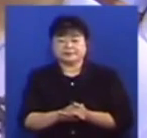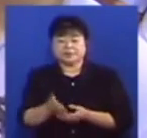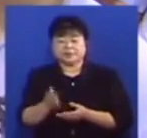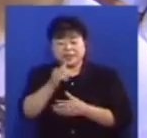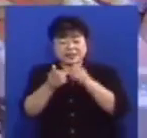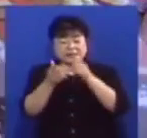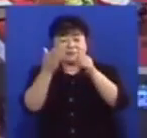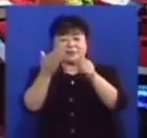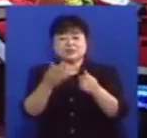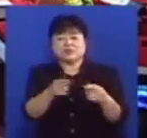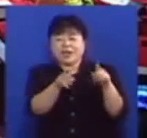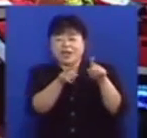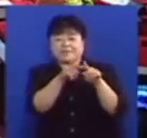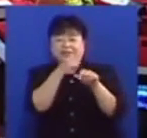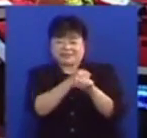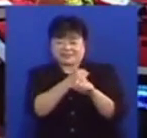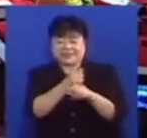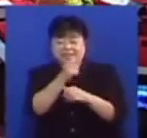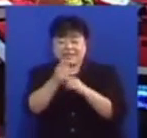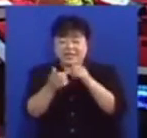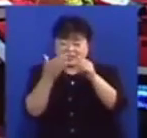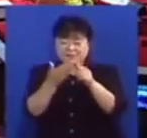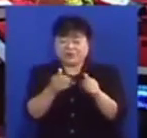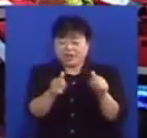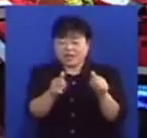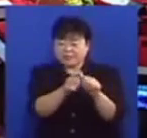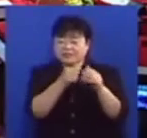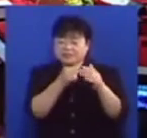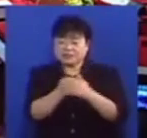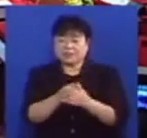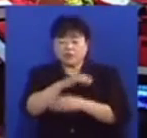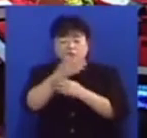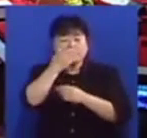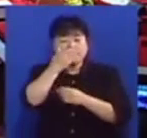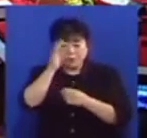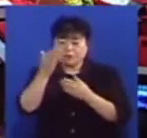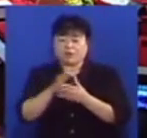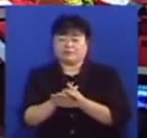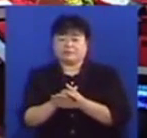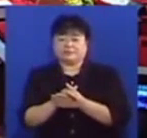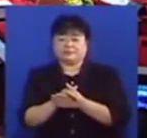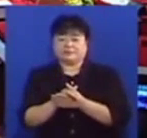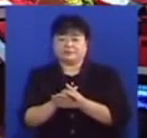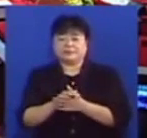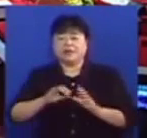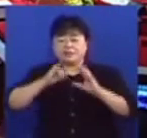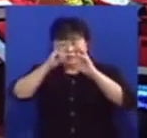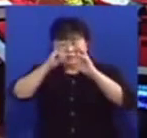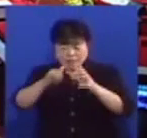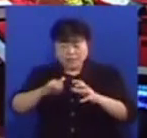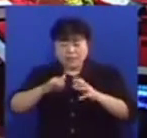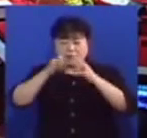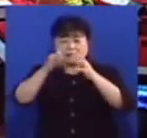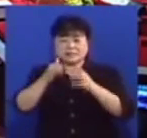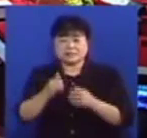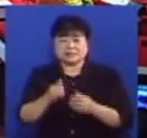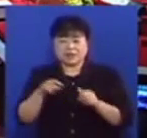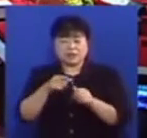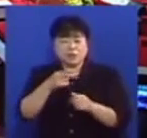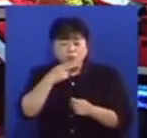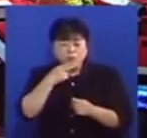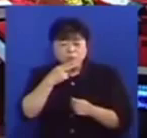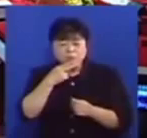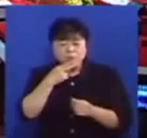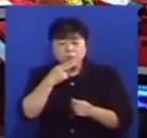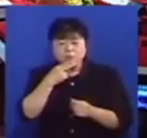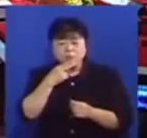그러면 하나님께서 우리와 같이 계시는데 하나님이 우리와 같이 계시면 못할 리가 없는 것입니다. 이 세상에 교육이 없고